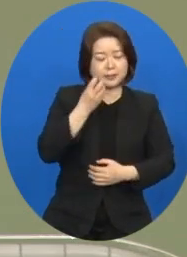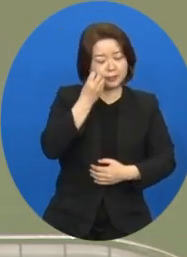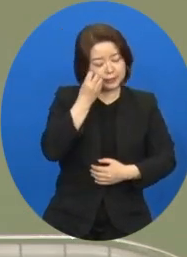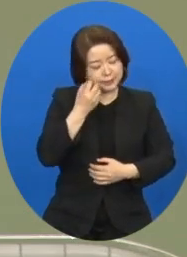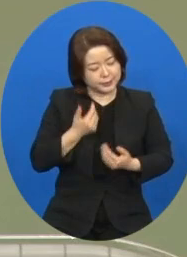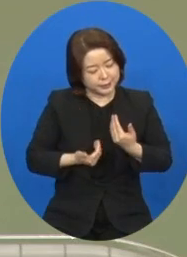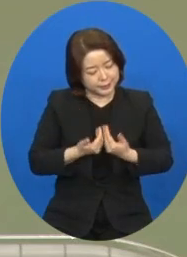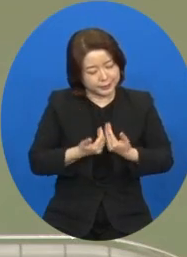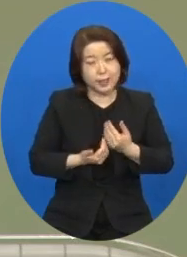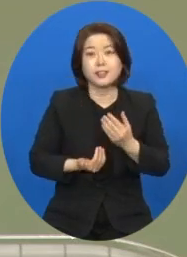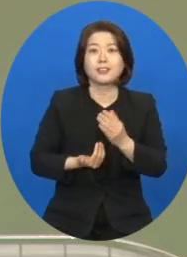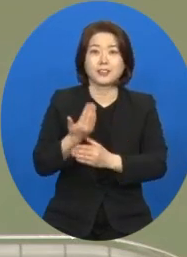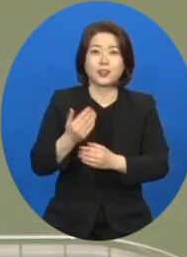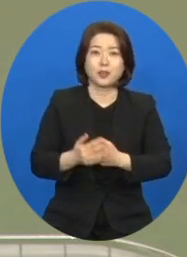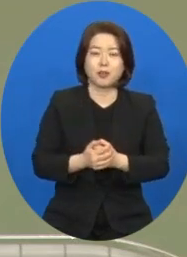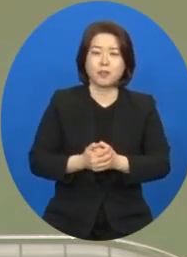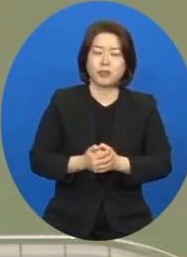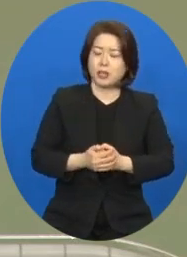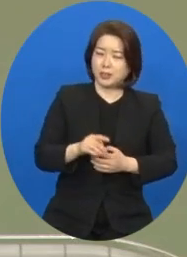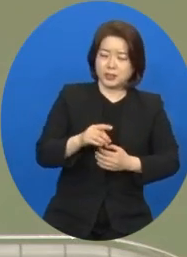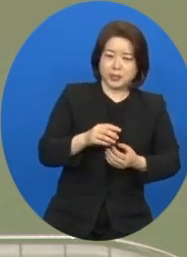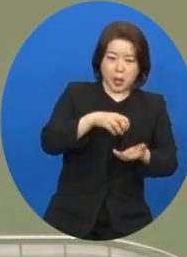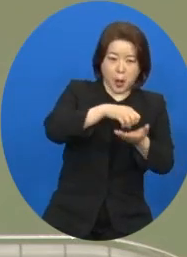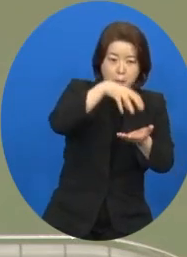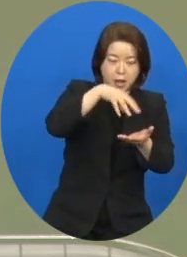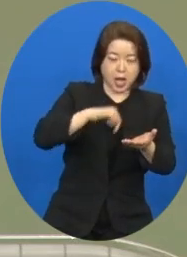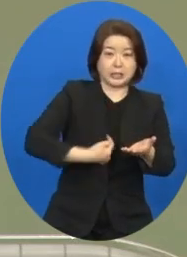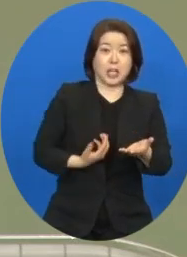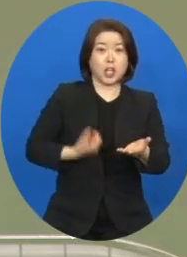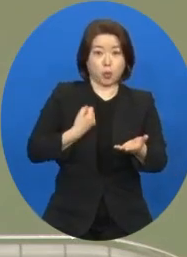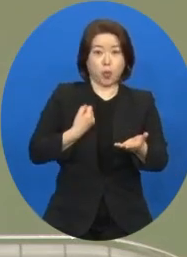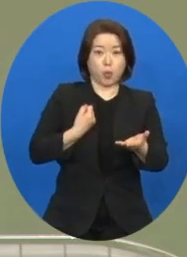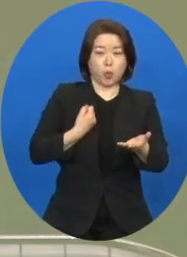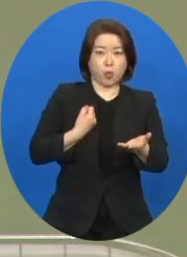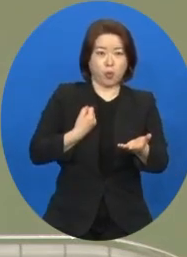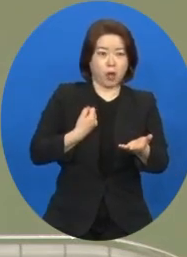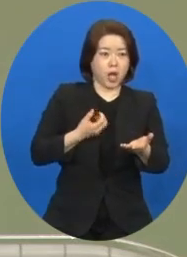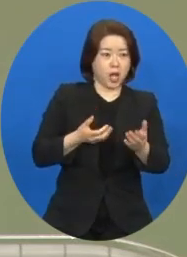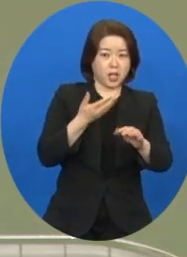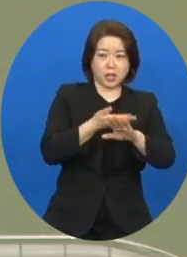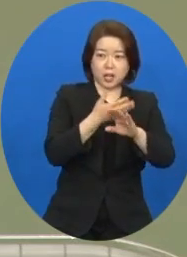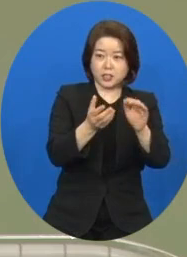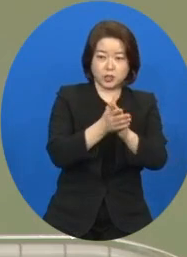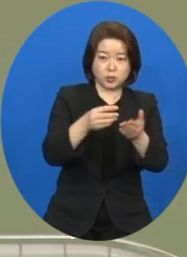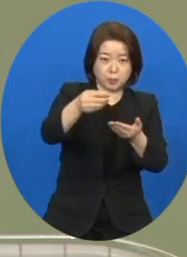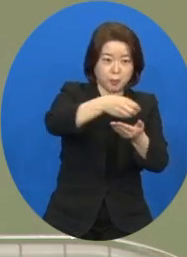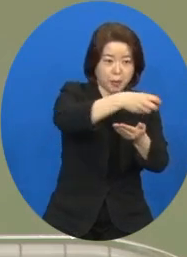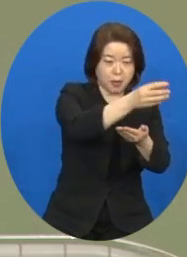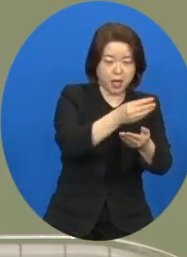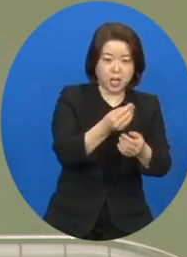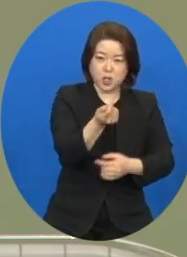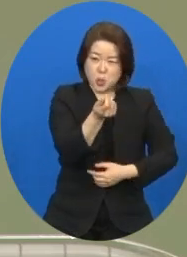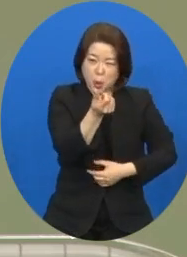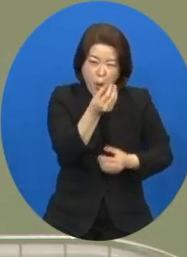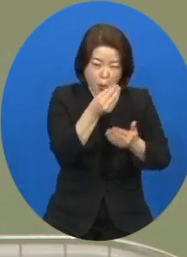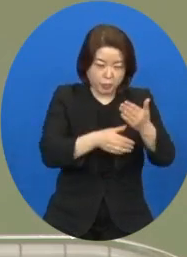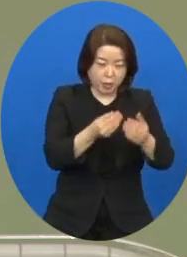갈등이 생기더래. 아니 빵 자기 빵인데 친구한테 다 뜯기고 남은 한